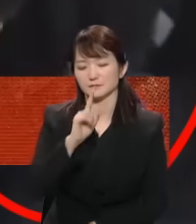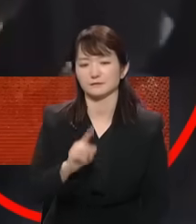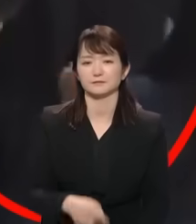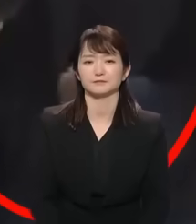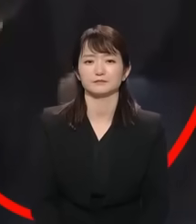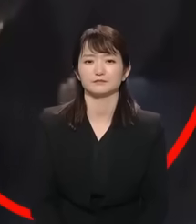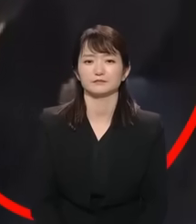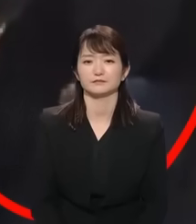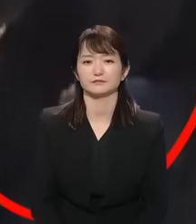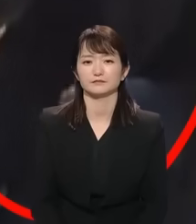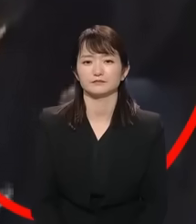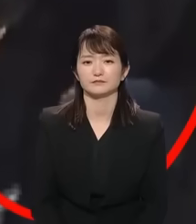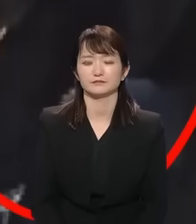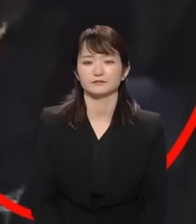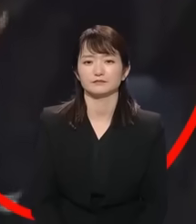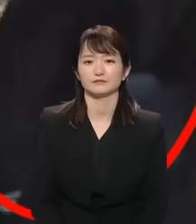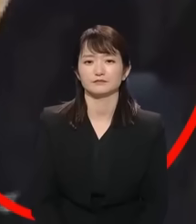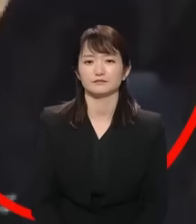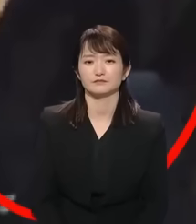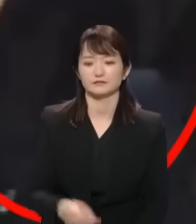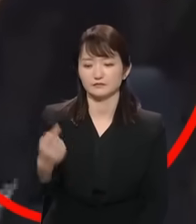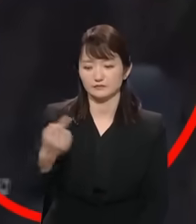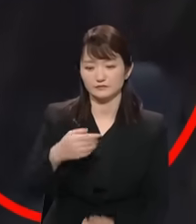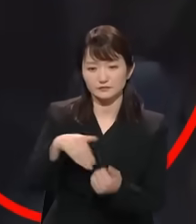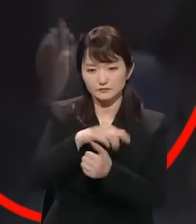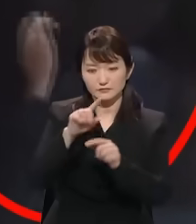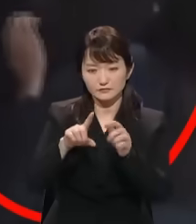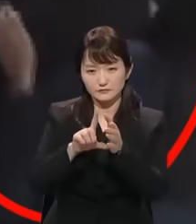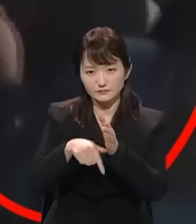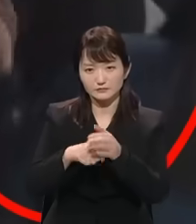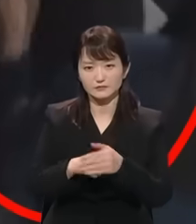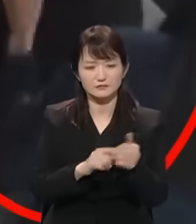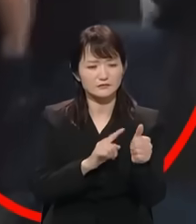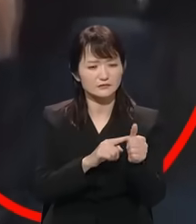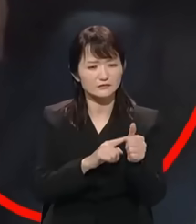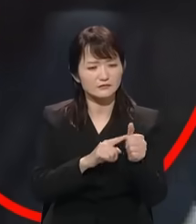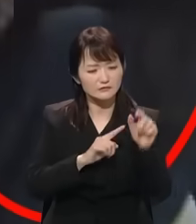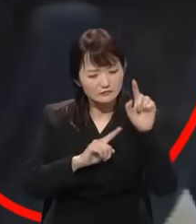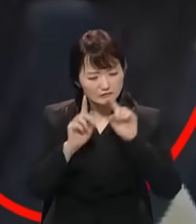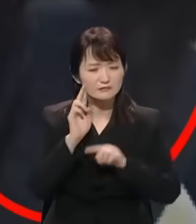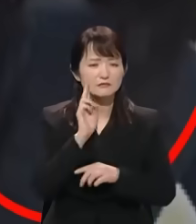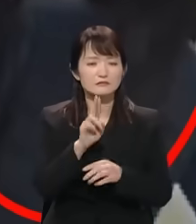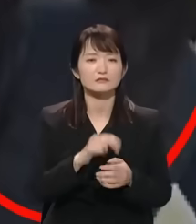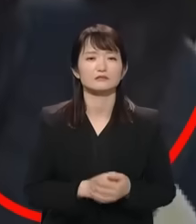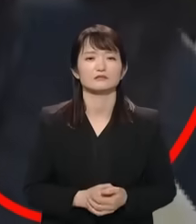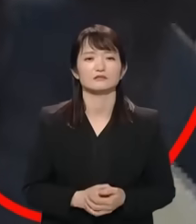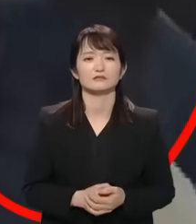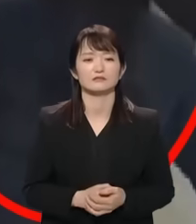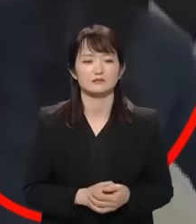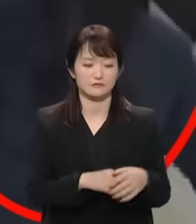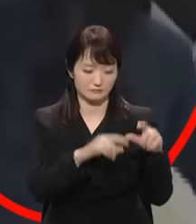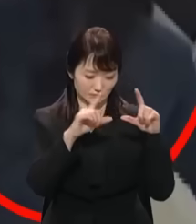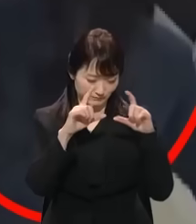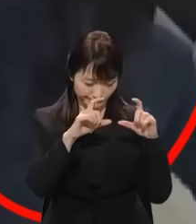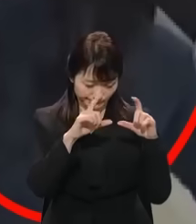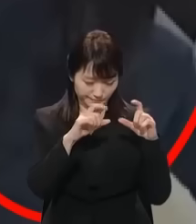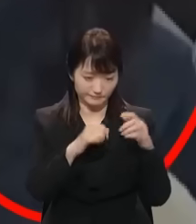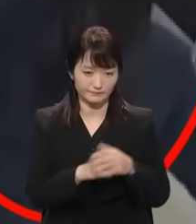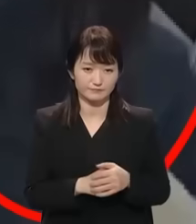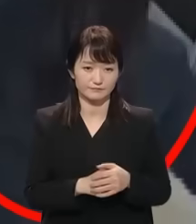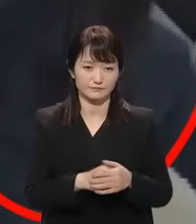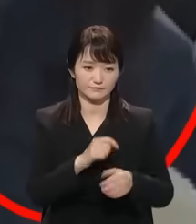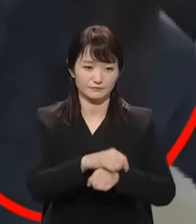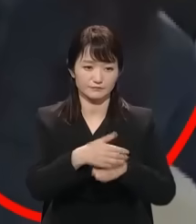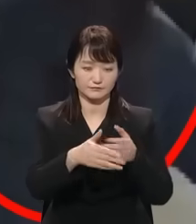거죠 어쨌든 왔을 때 상황을 보니까 일단 영문은 많이 다치셨어요 경찰에 이제 그 상처 사진도 찍고 영무